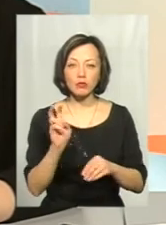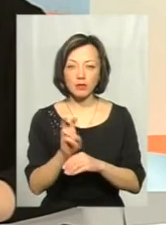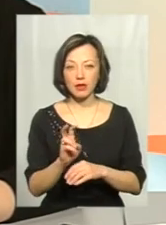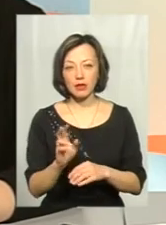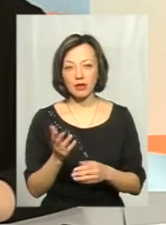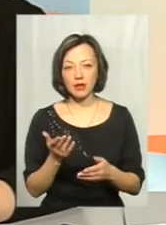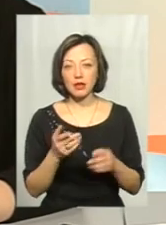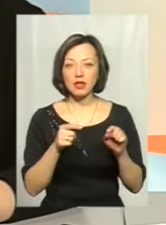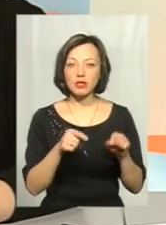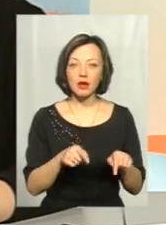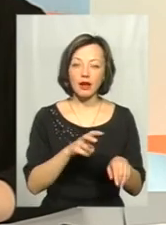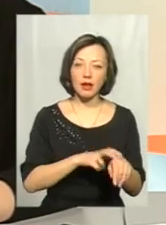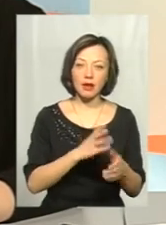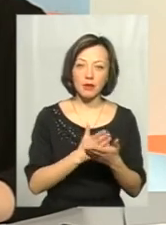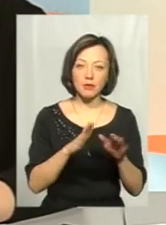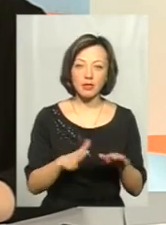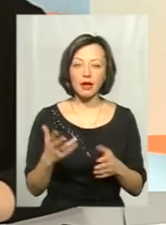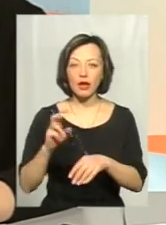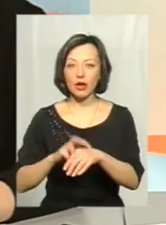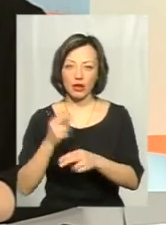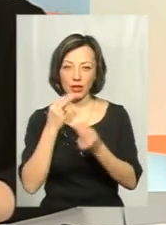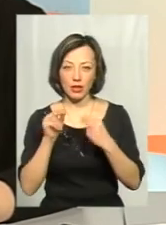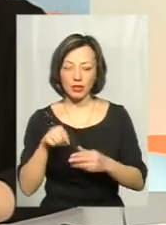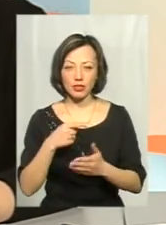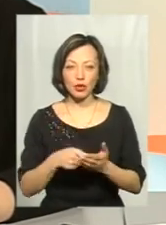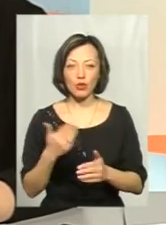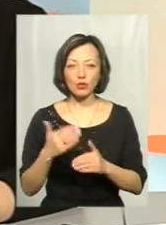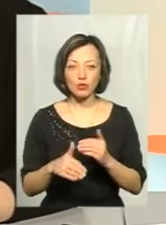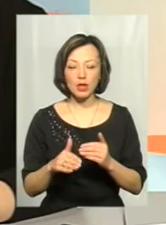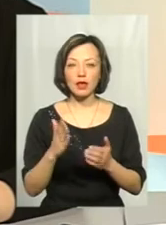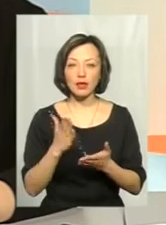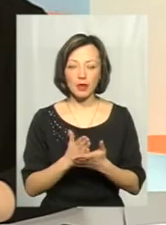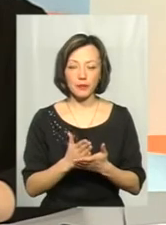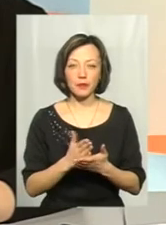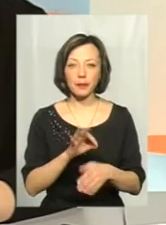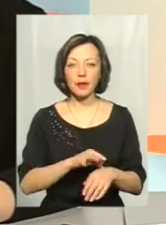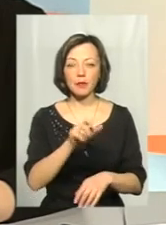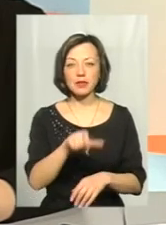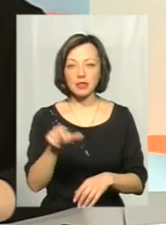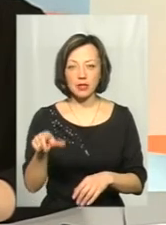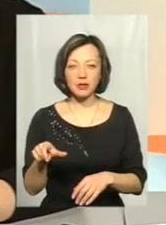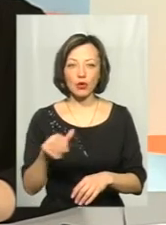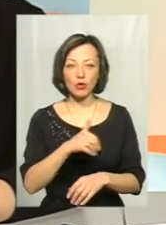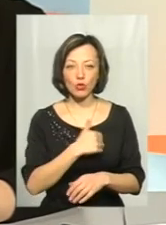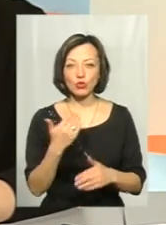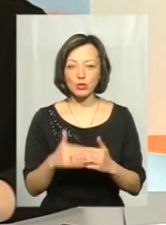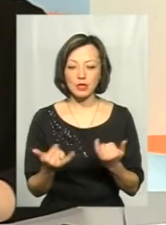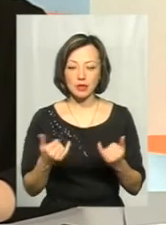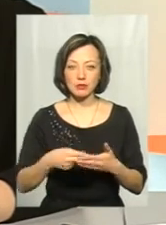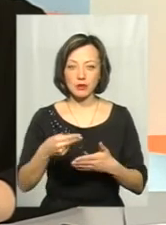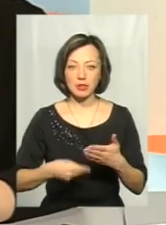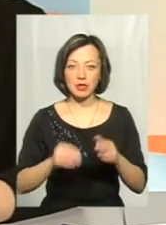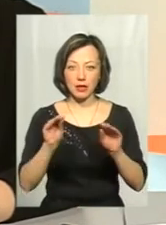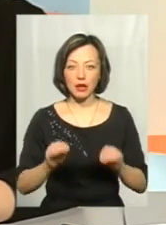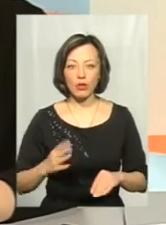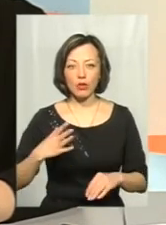чи в цього лікаря ще є місце, і який лікар найкращий. І вже ходять, в нас є пацієнти, які ходять і хочуть вже заключити декларацію.